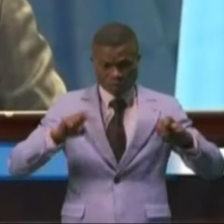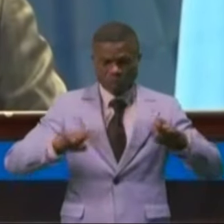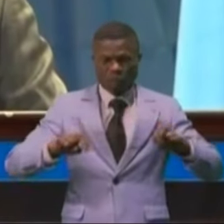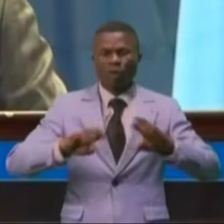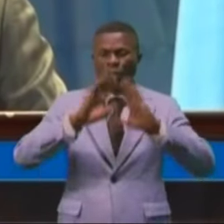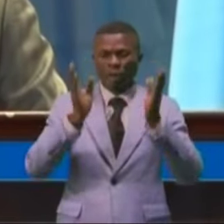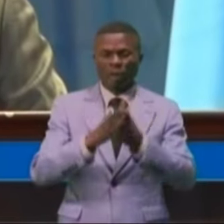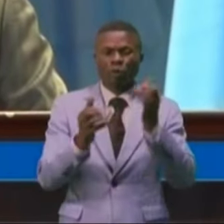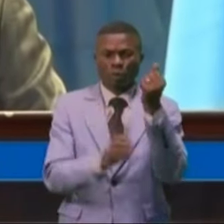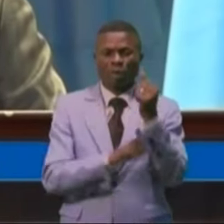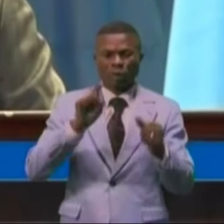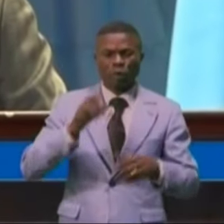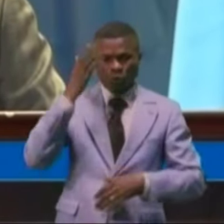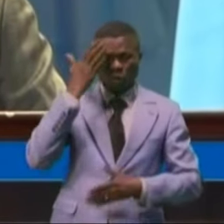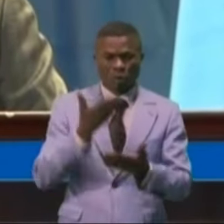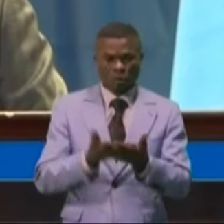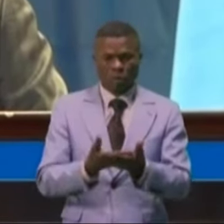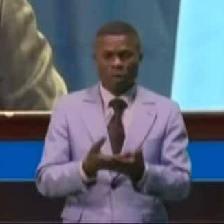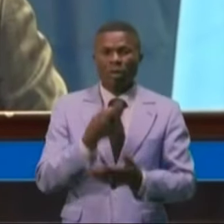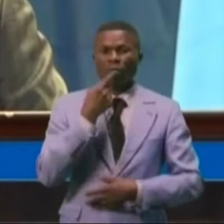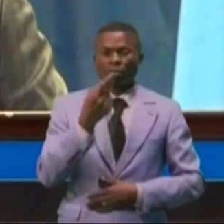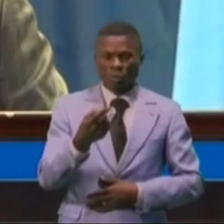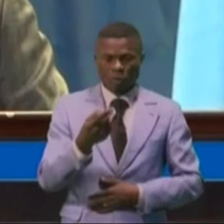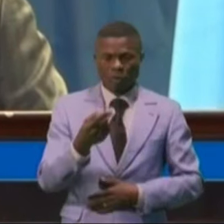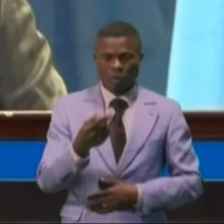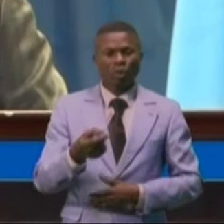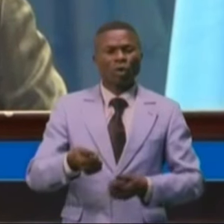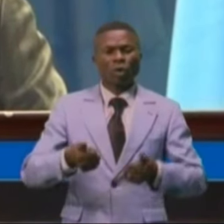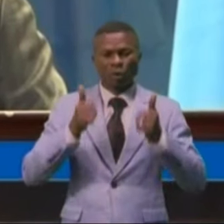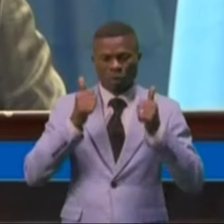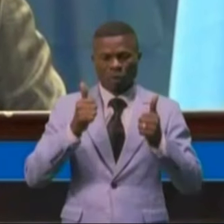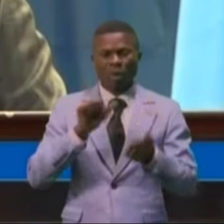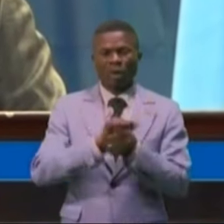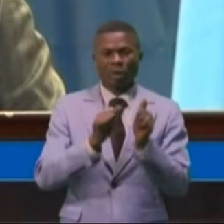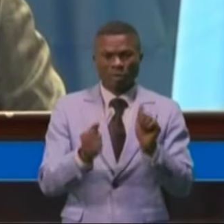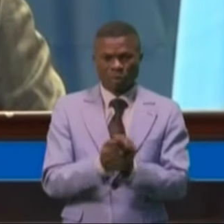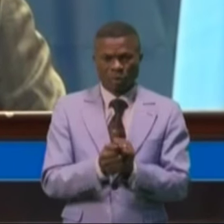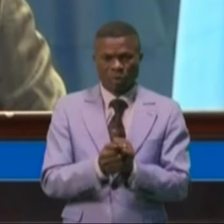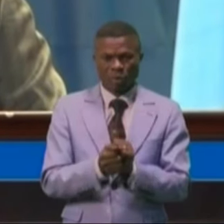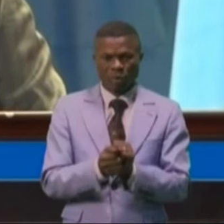monde et je mets quiconque au défi de prouver